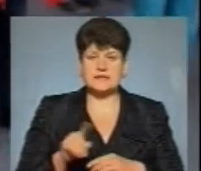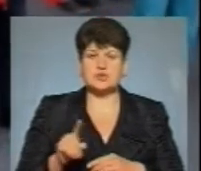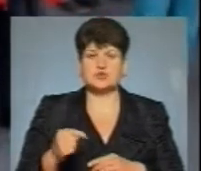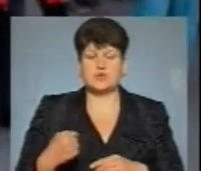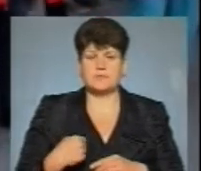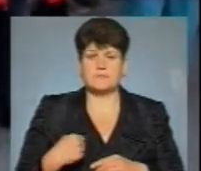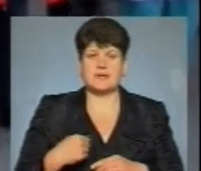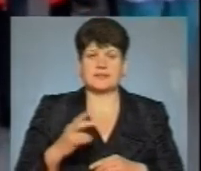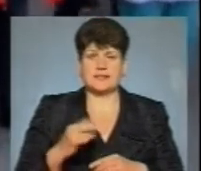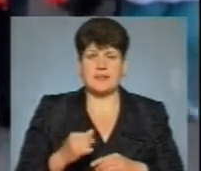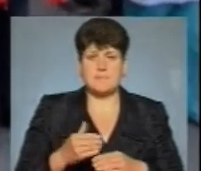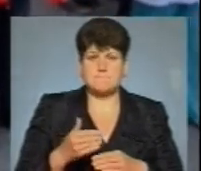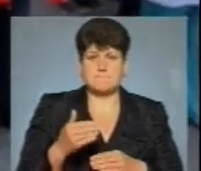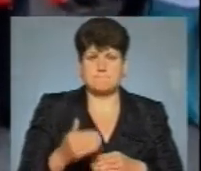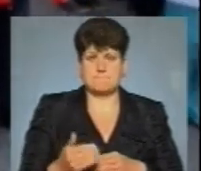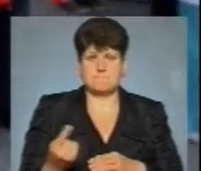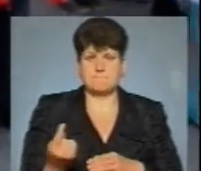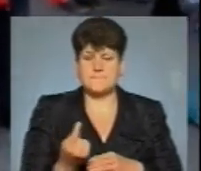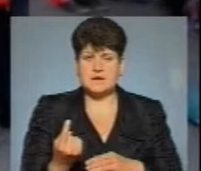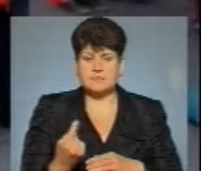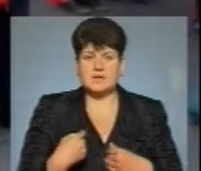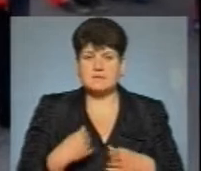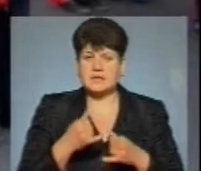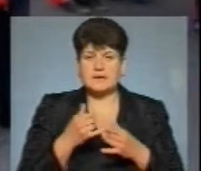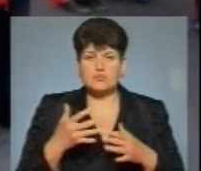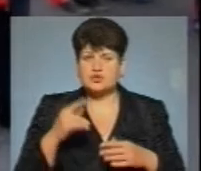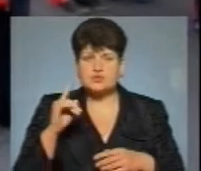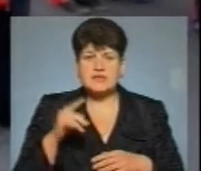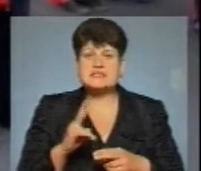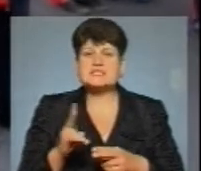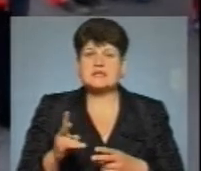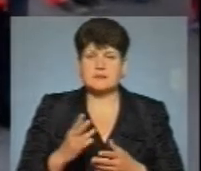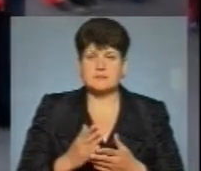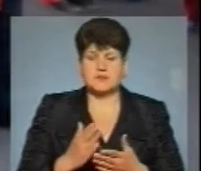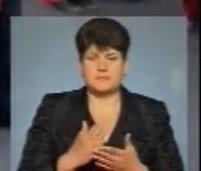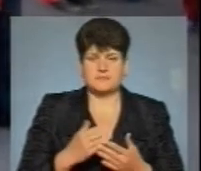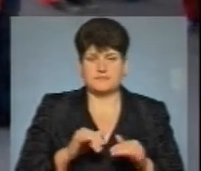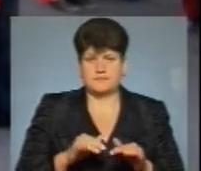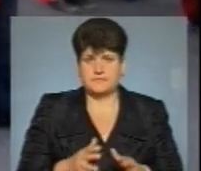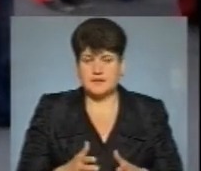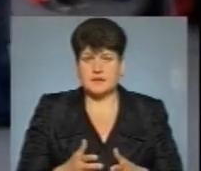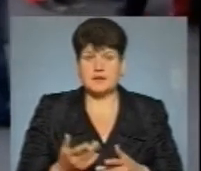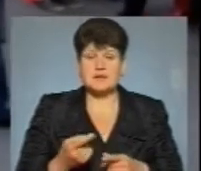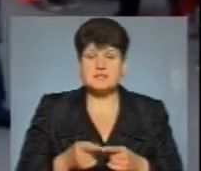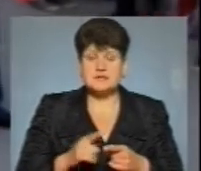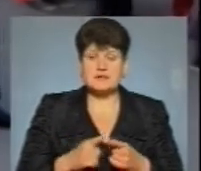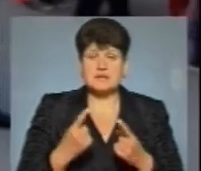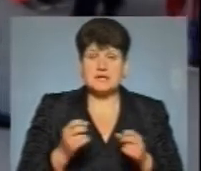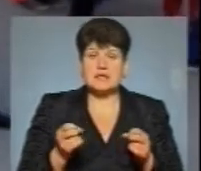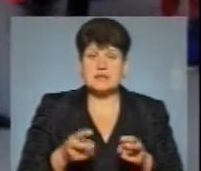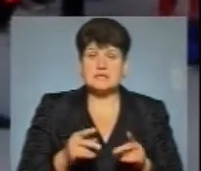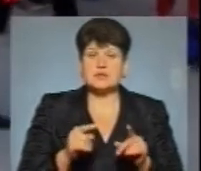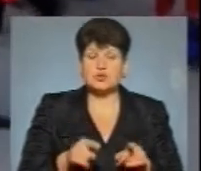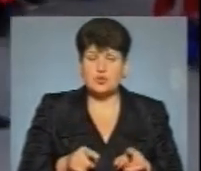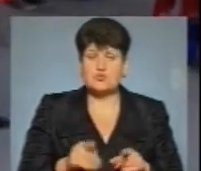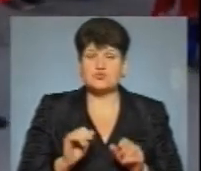все-таки ми на передовій і ми не можемо знати, з ким ми контактуємо. І апріорі є великий ризик того, що ми наражаємо